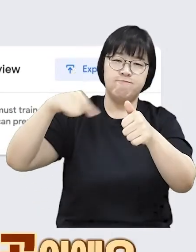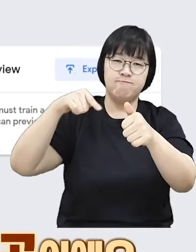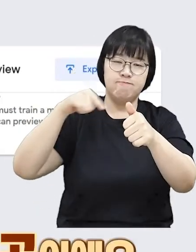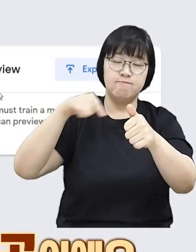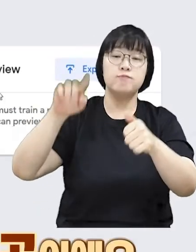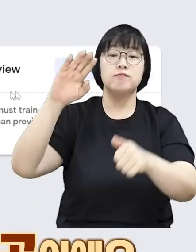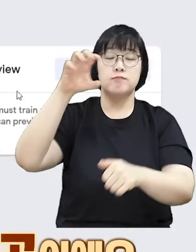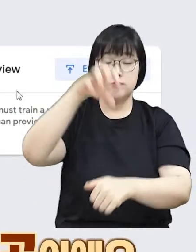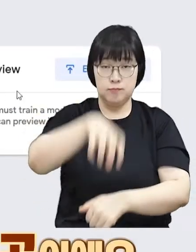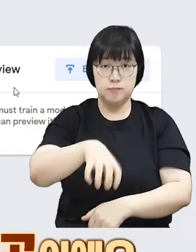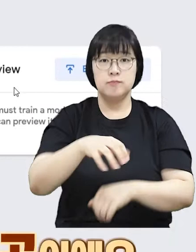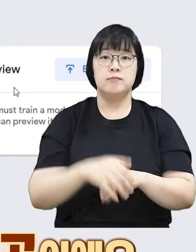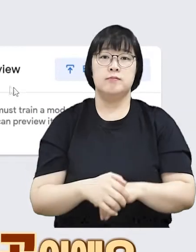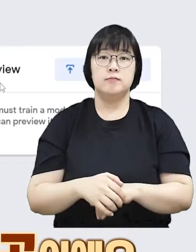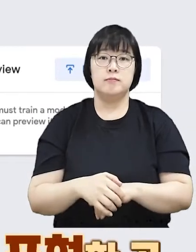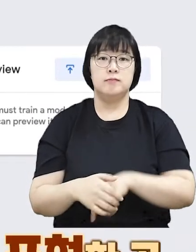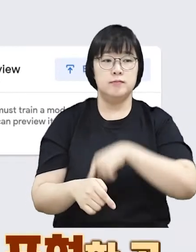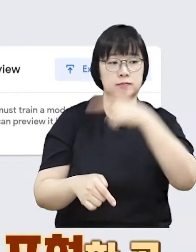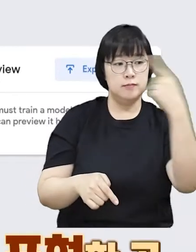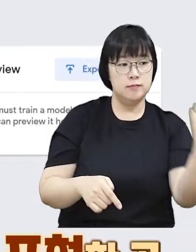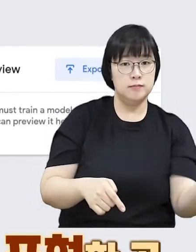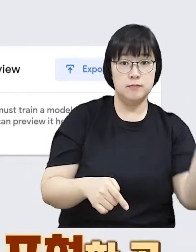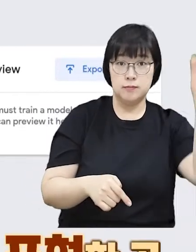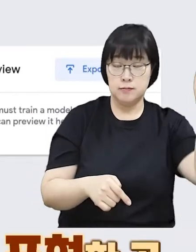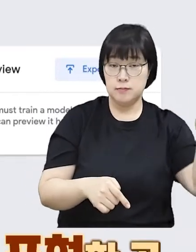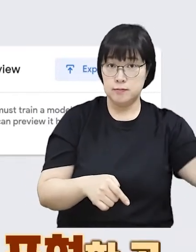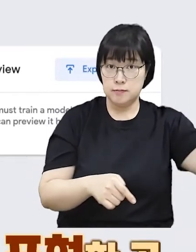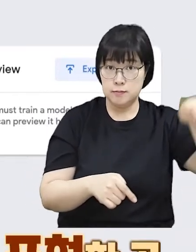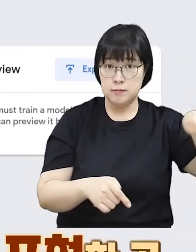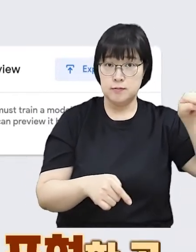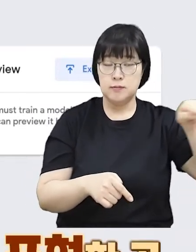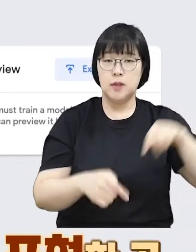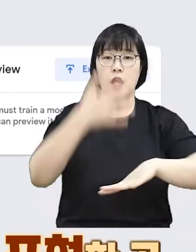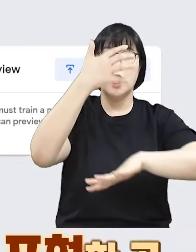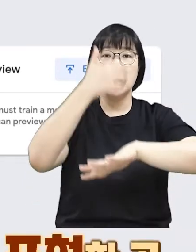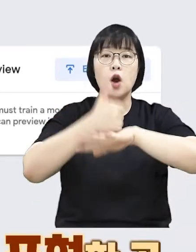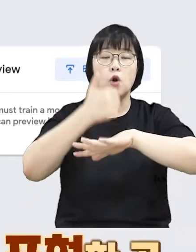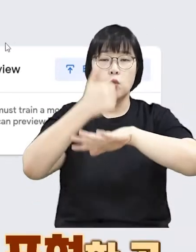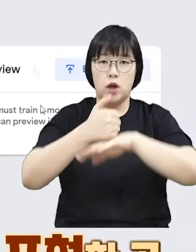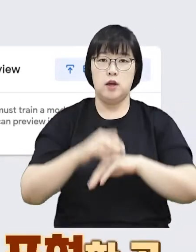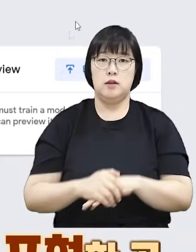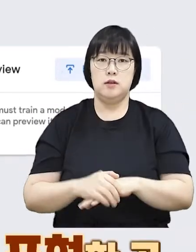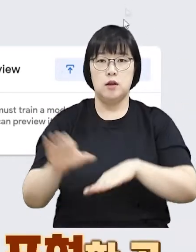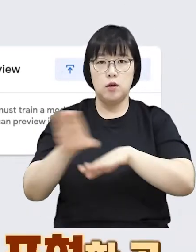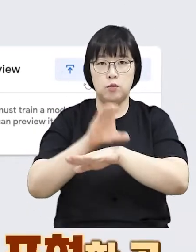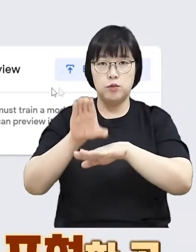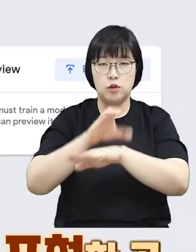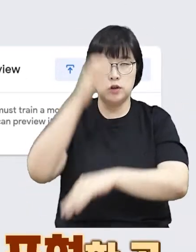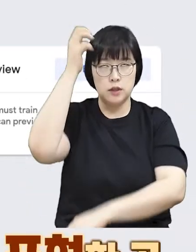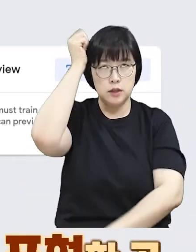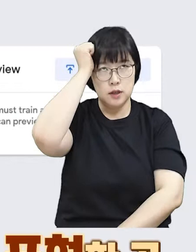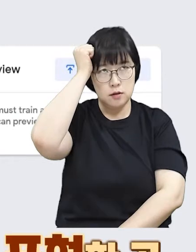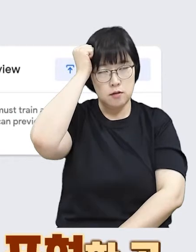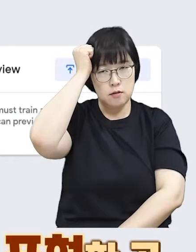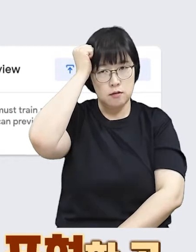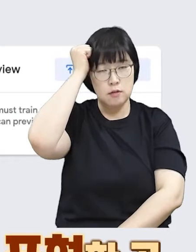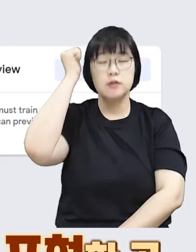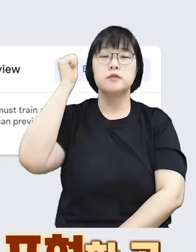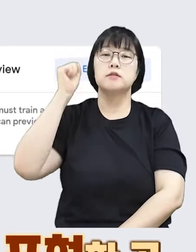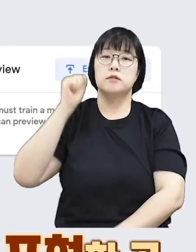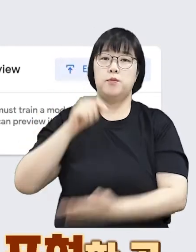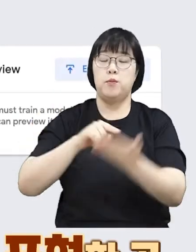훈련시키는 곳이에요. 세 번째는 훈련한 결과를 이 컴퓨터가 인식해서